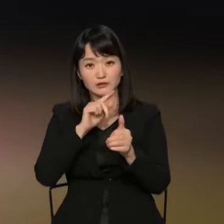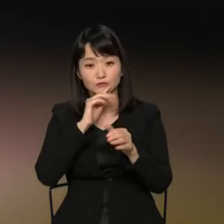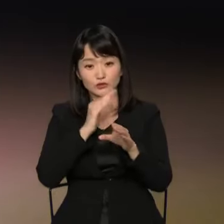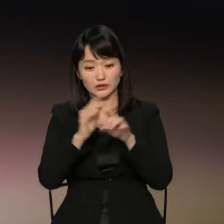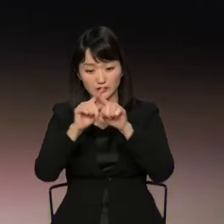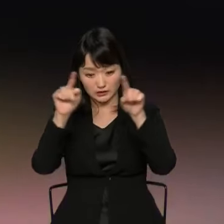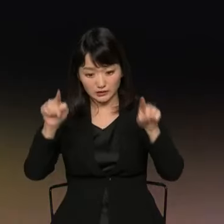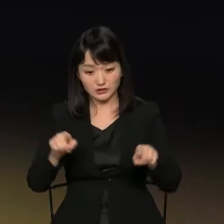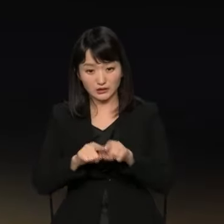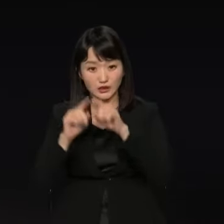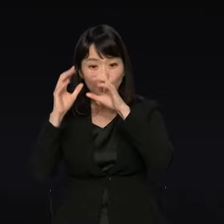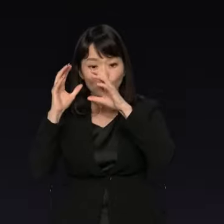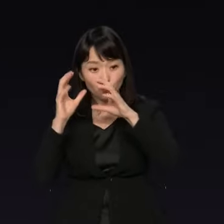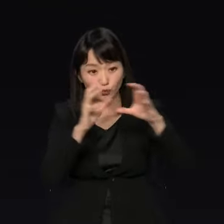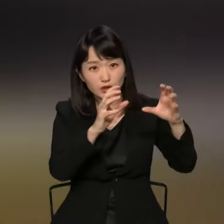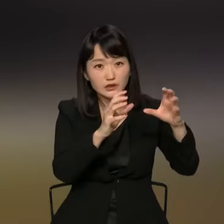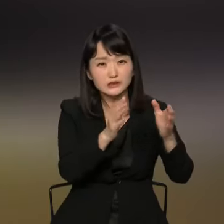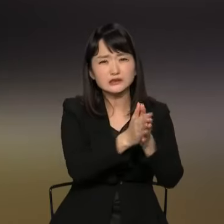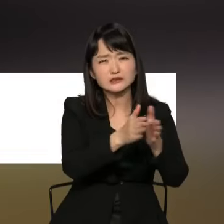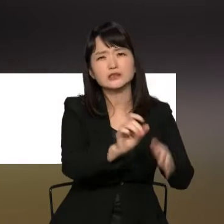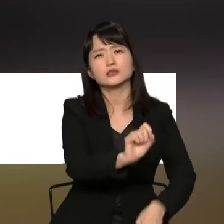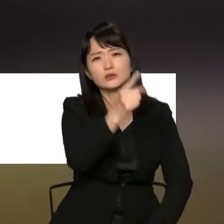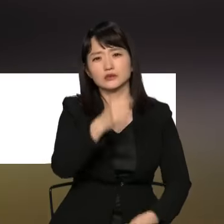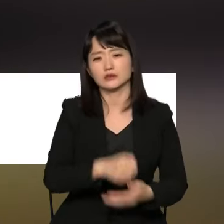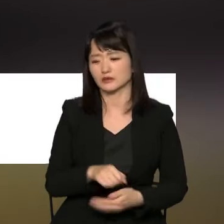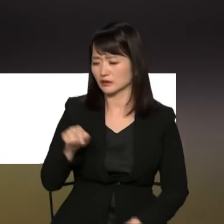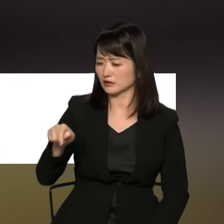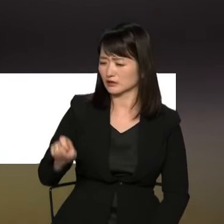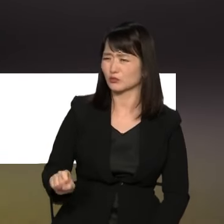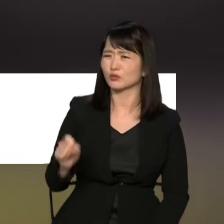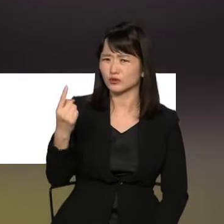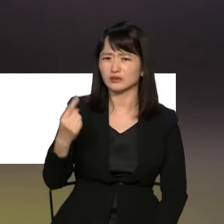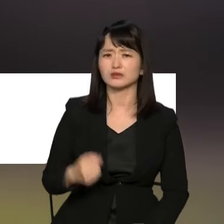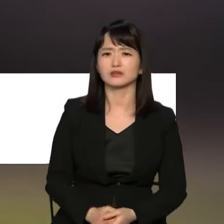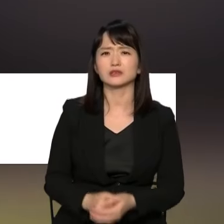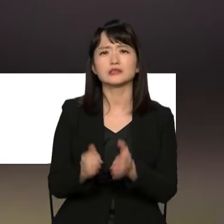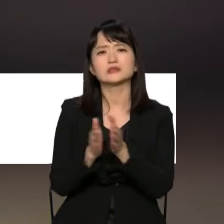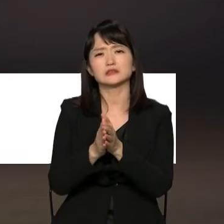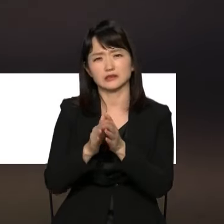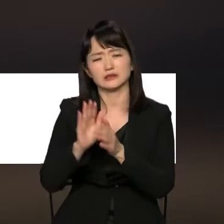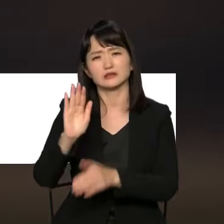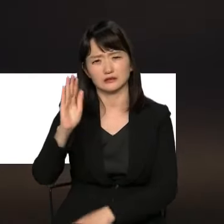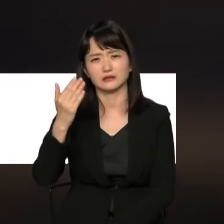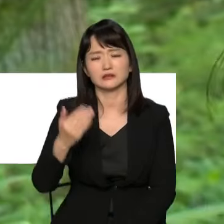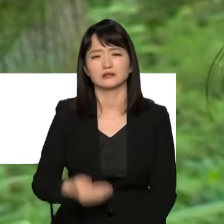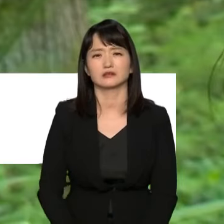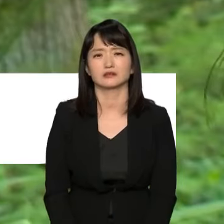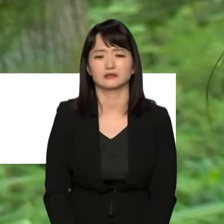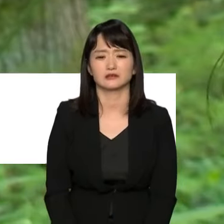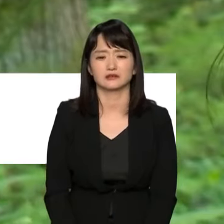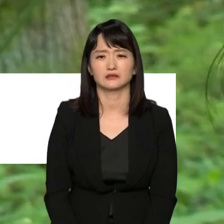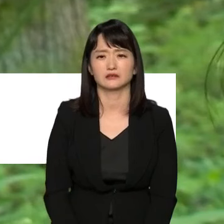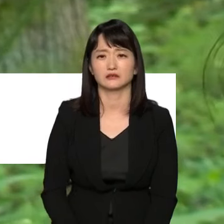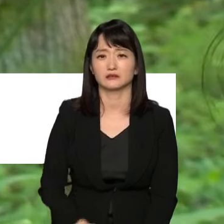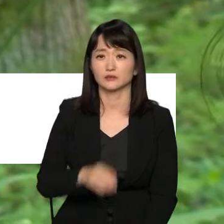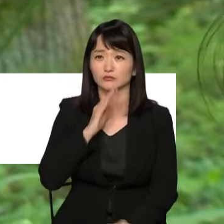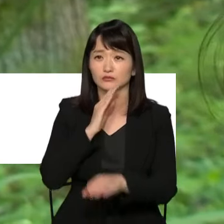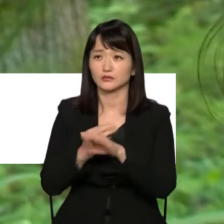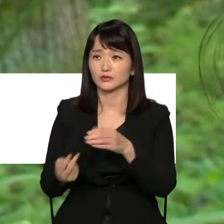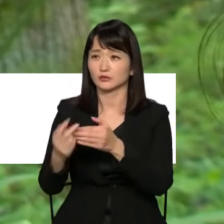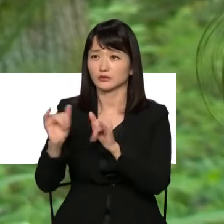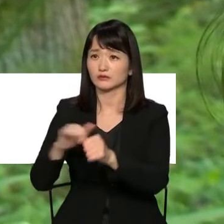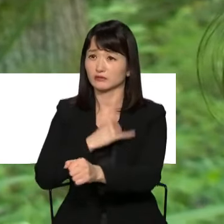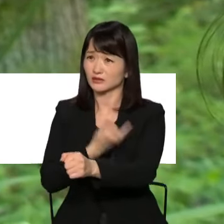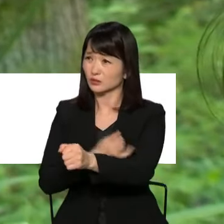사태의 시작이라고 말합니다. 어떻게 보면 그 사람 때문에 시작이 된 거예요, 이게. 그 사람들은 뭐 인권